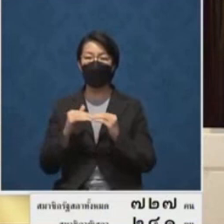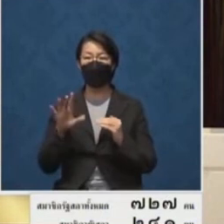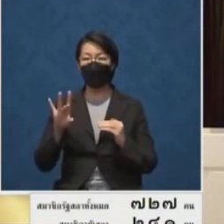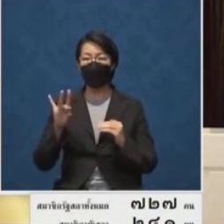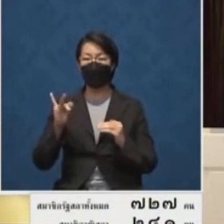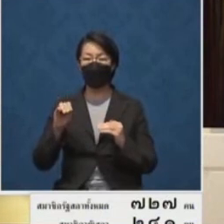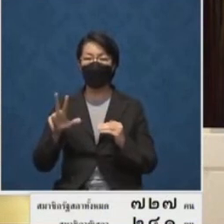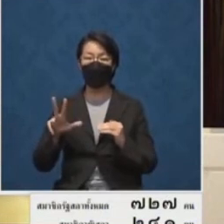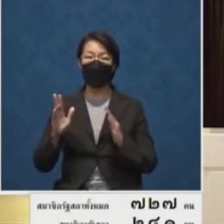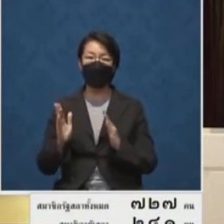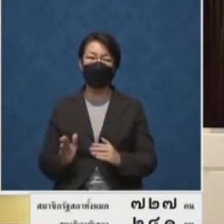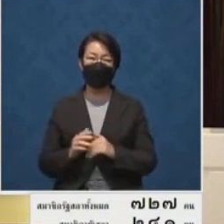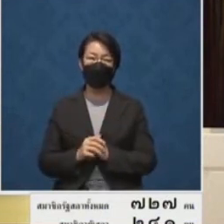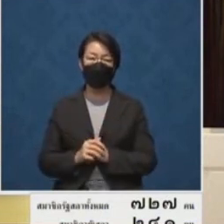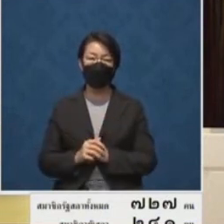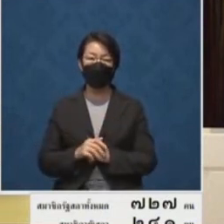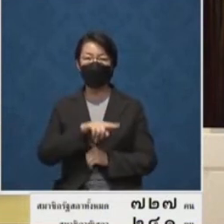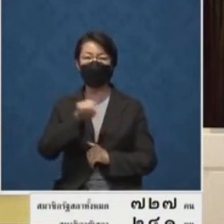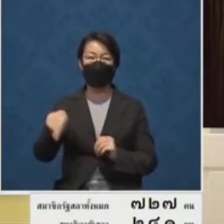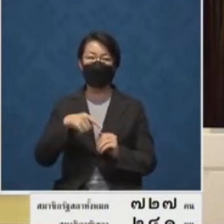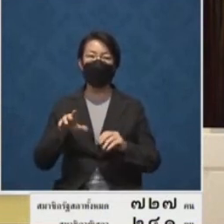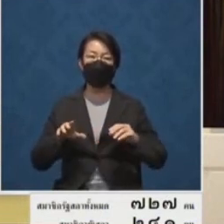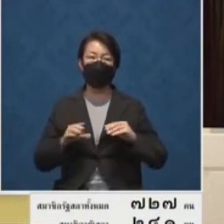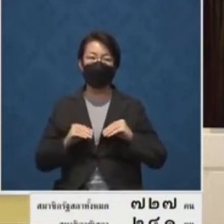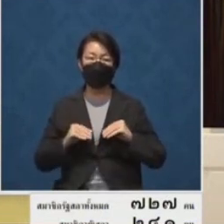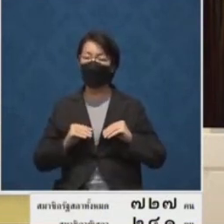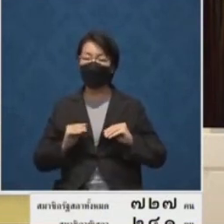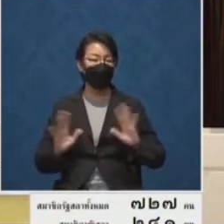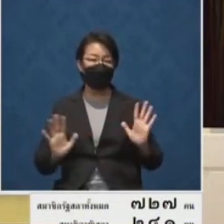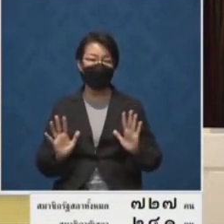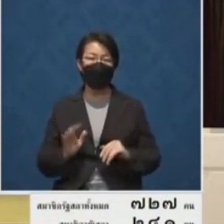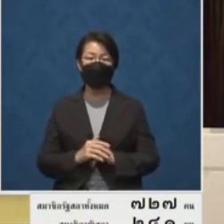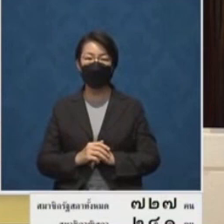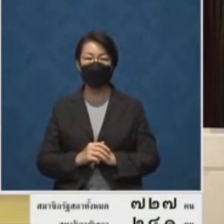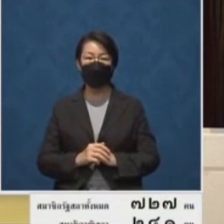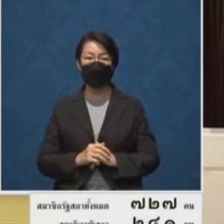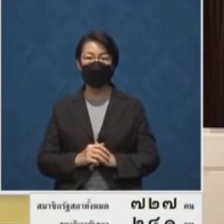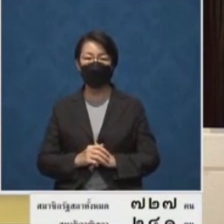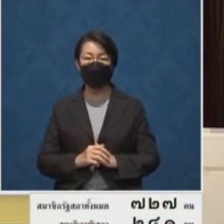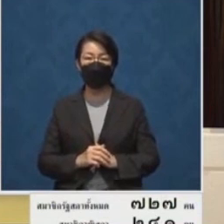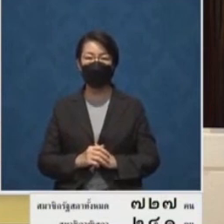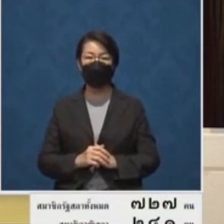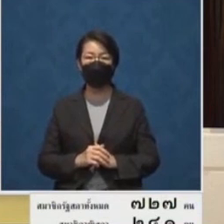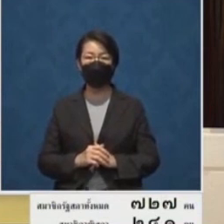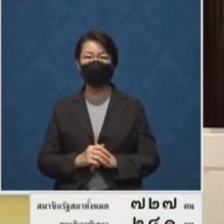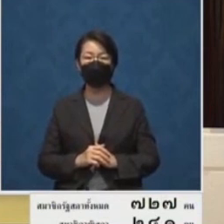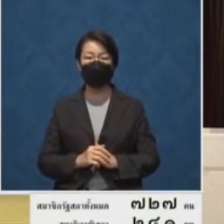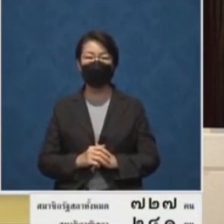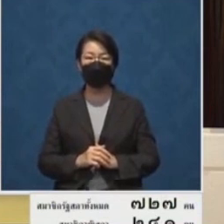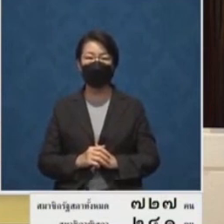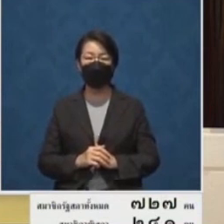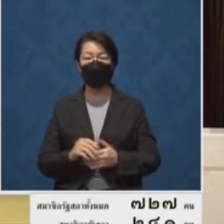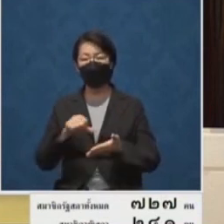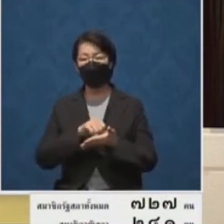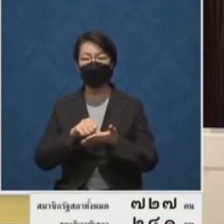ที่มีอยู่ของวุฒิสภาคือน้อยกว่า83คนดังนั้นเป็นอันว่าที่ประชุมมีมติไม่รับ